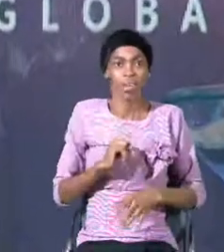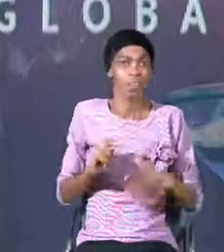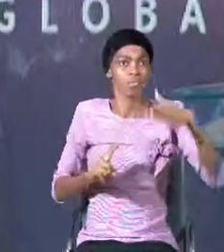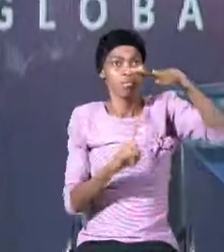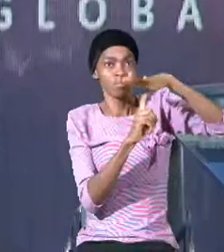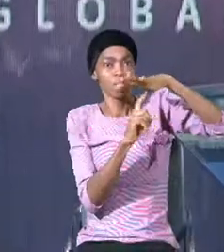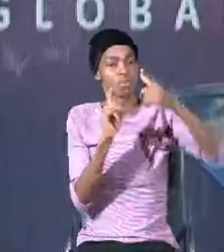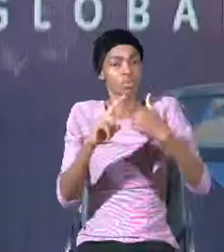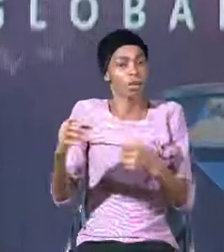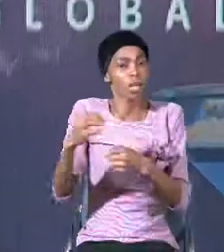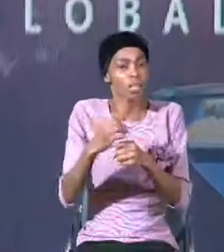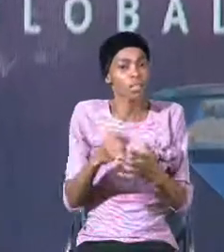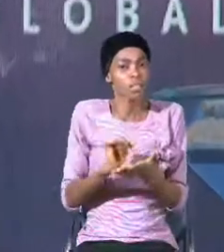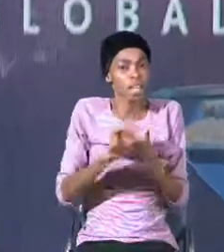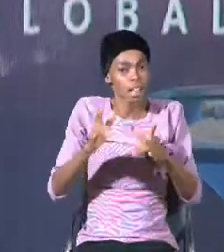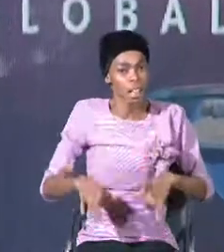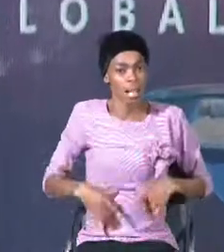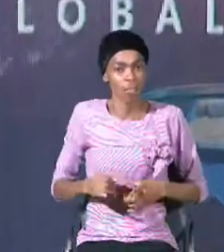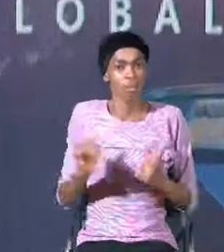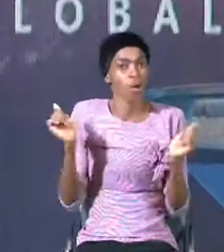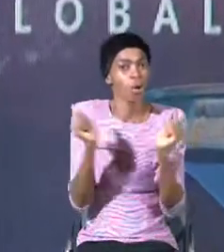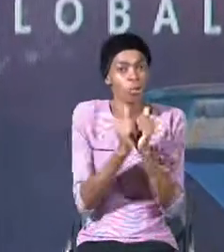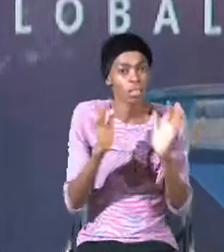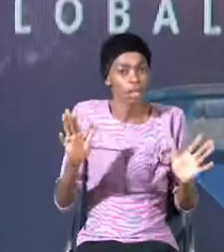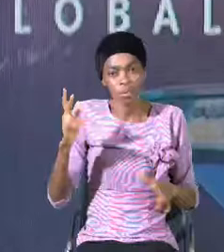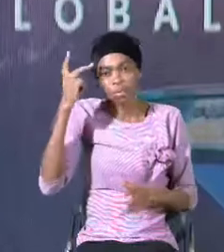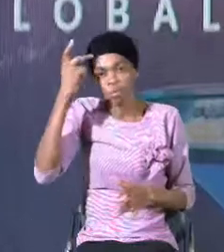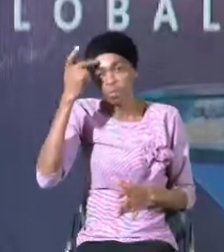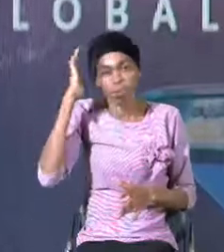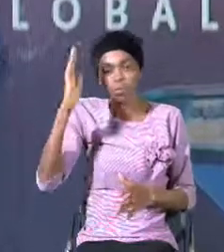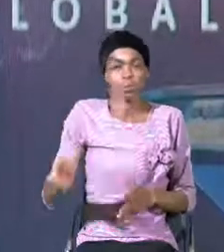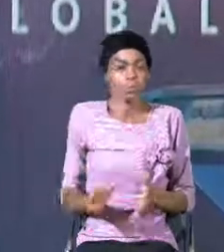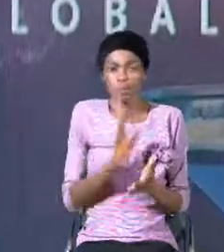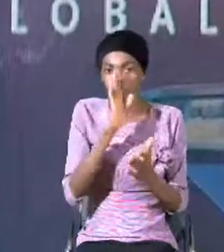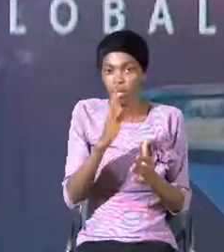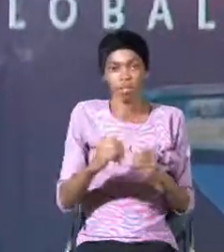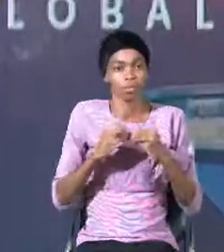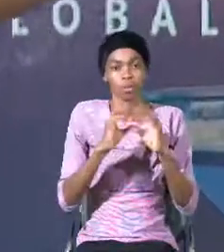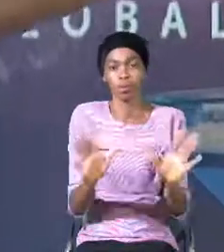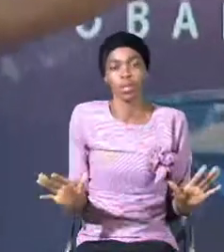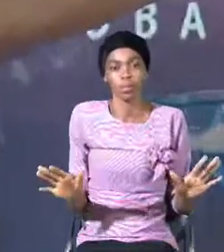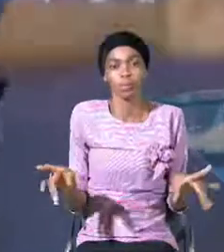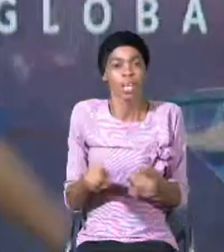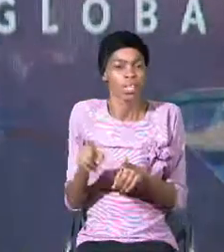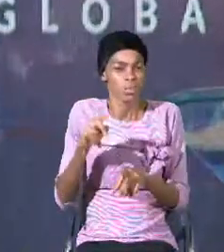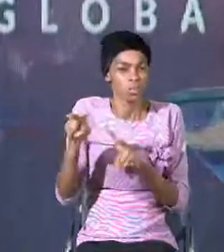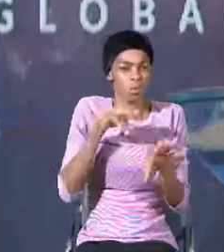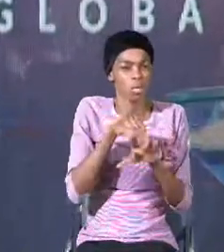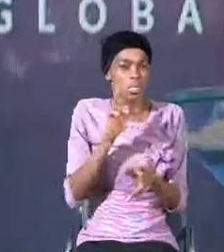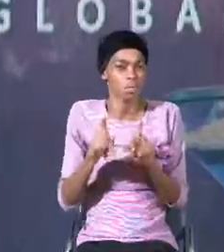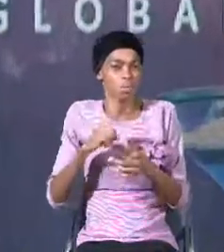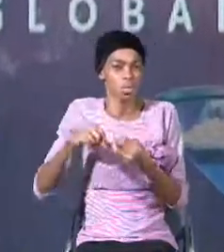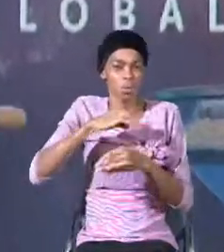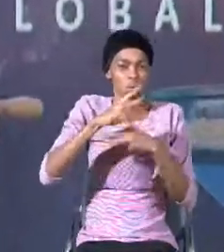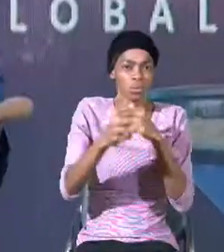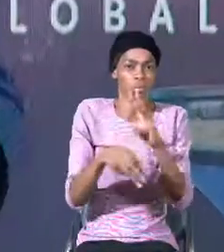un sommet à atteindre, cette vie sans objectif ne donnera rien. Alors, je regarde des gens partout